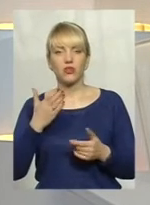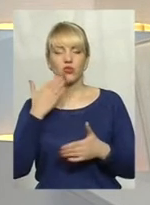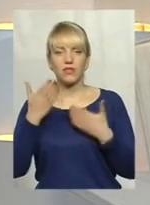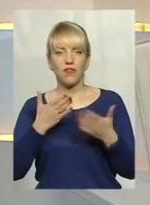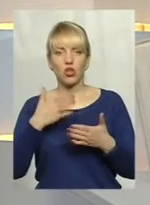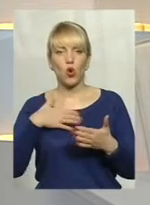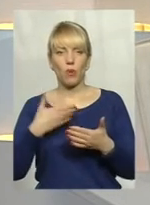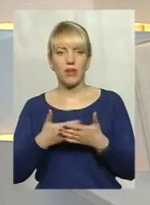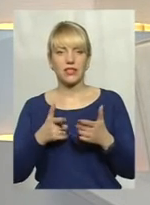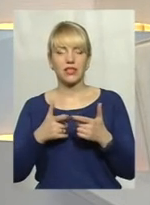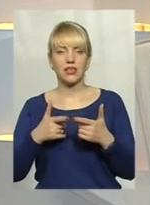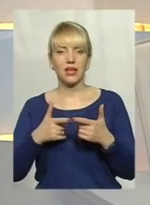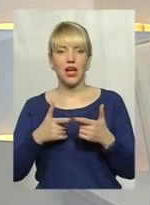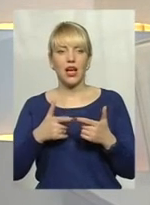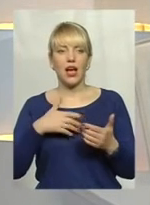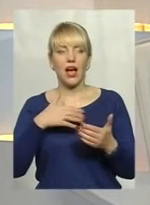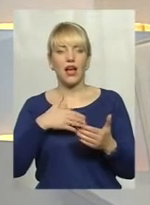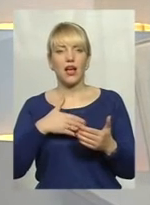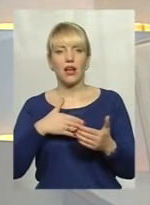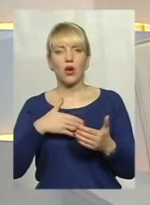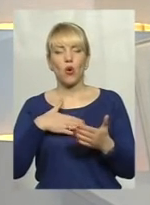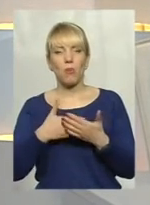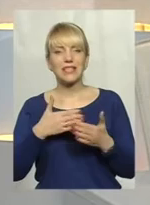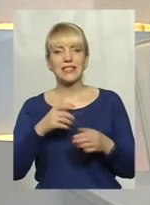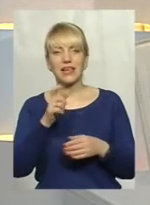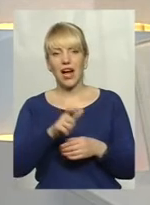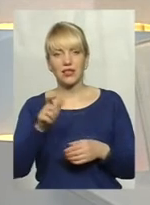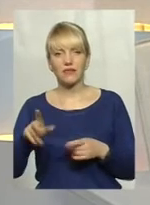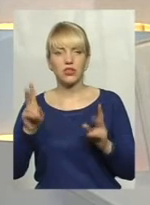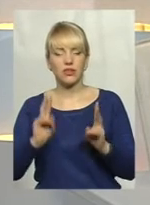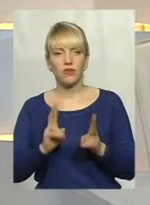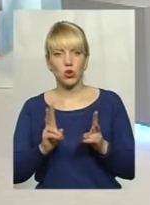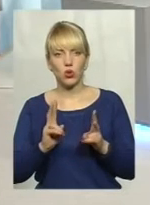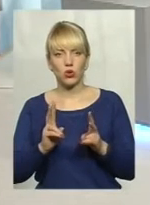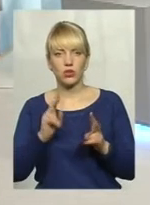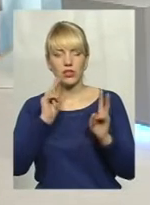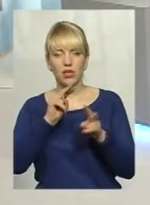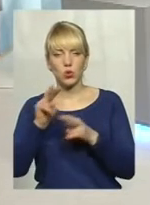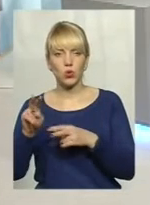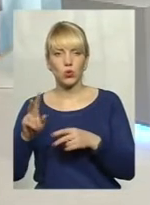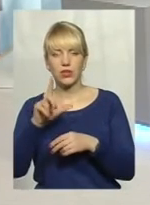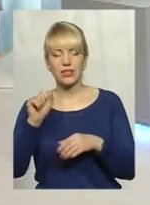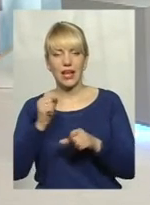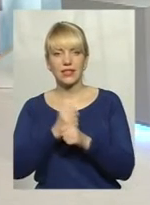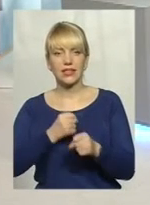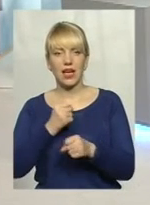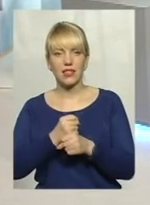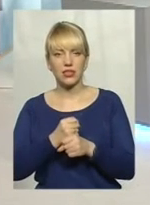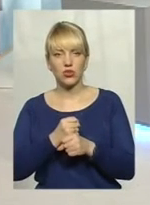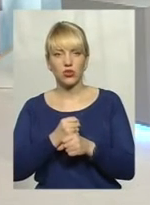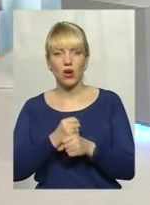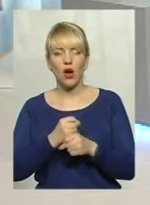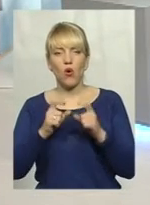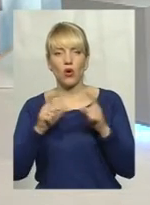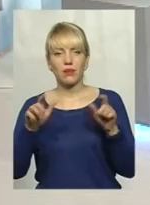активістів, які моніторять, які слідкують за діяльністю органів місцевого